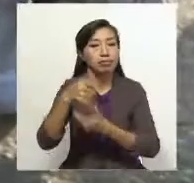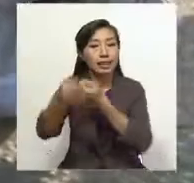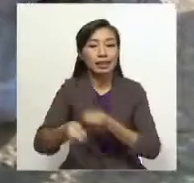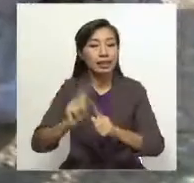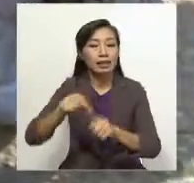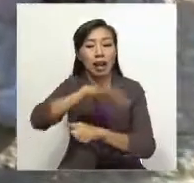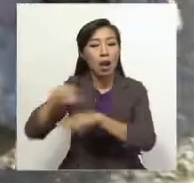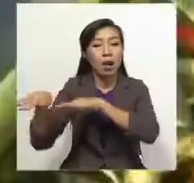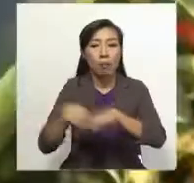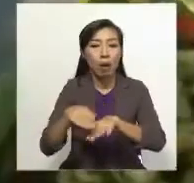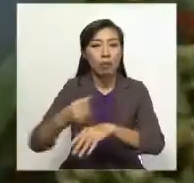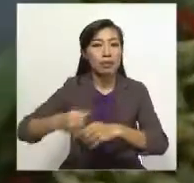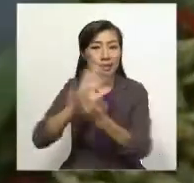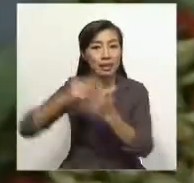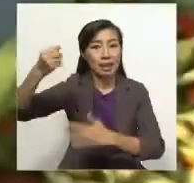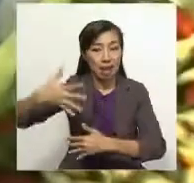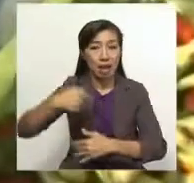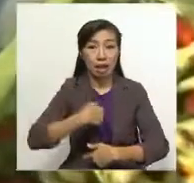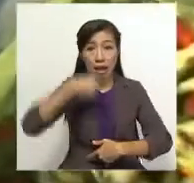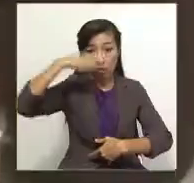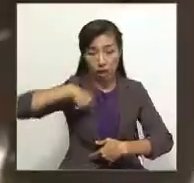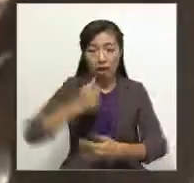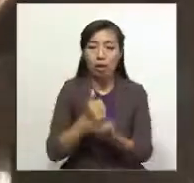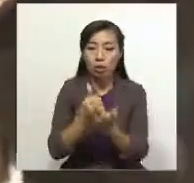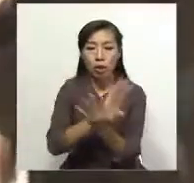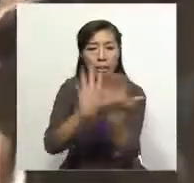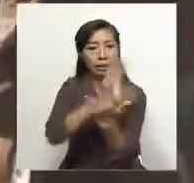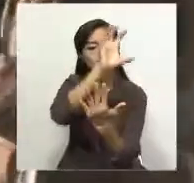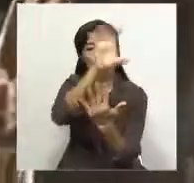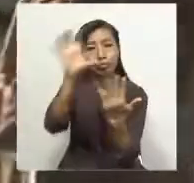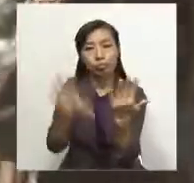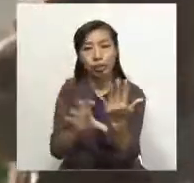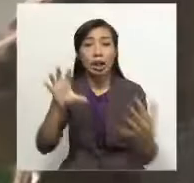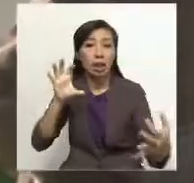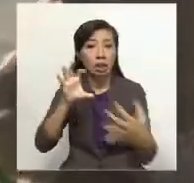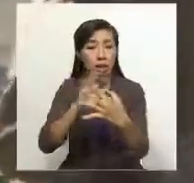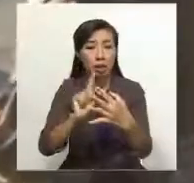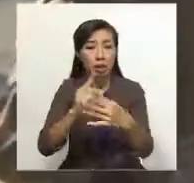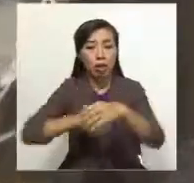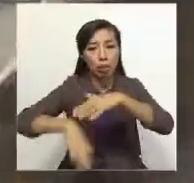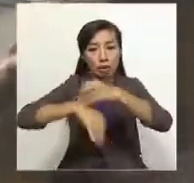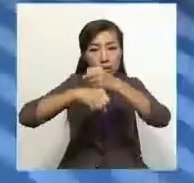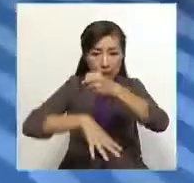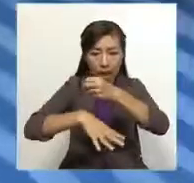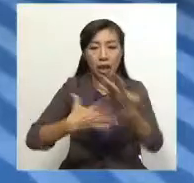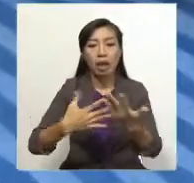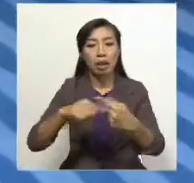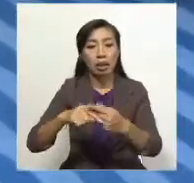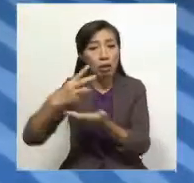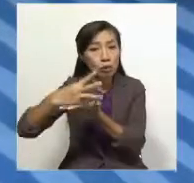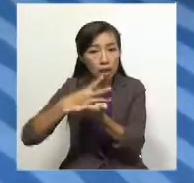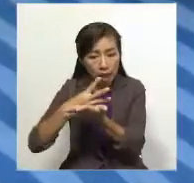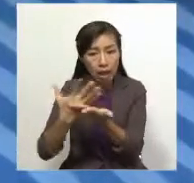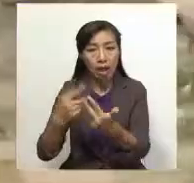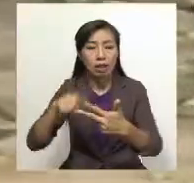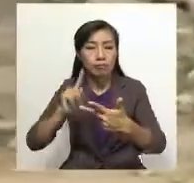ยได้แสดงบทบาทในฐานะประเทศผู้ให้ความช่วยเหลือแก่เพื่อนบ้านทั้งด้านโครงสร้างพื้นฐานด้านวิชาการรวมถึงมุ่งเน้น